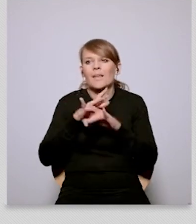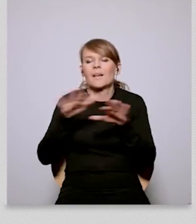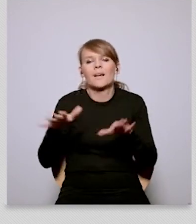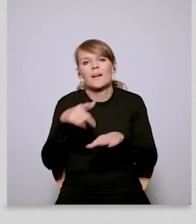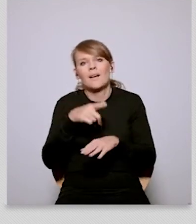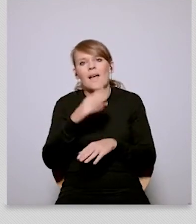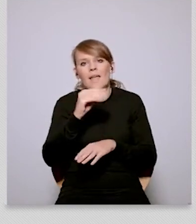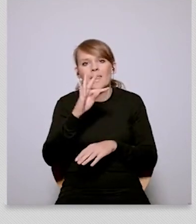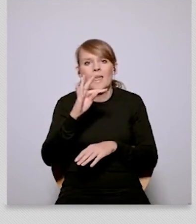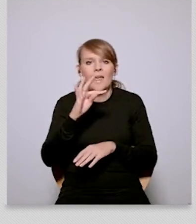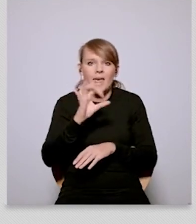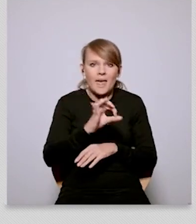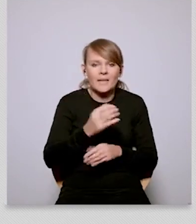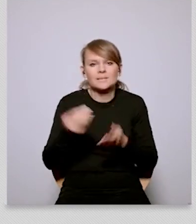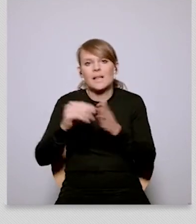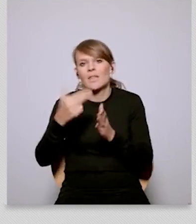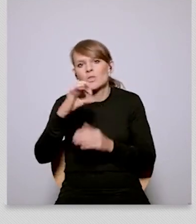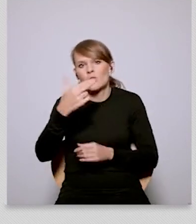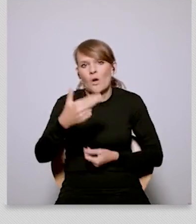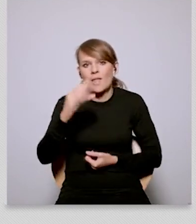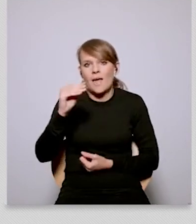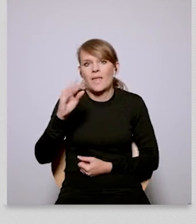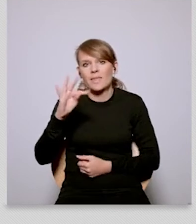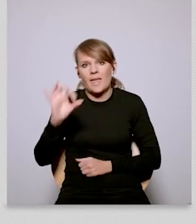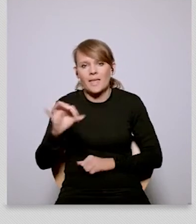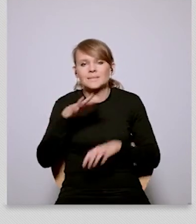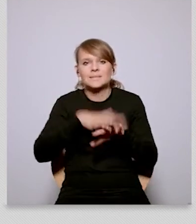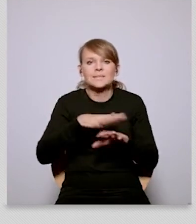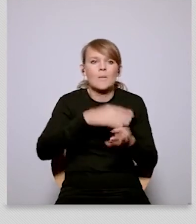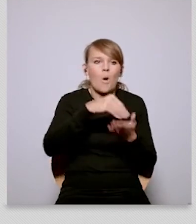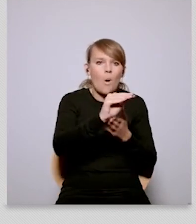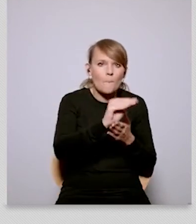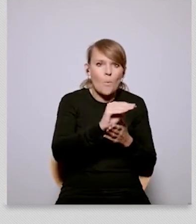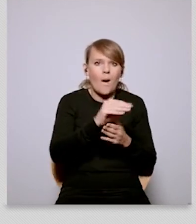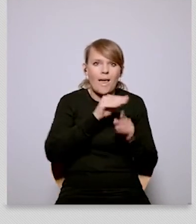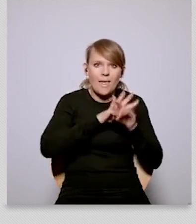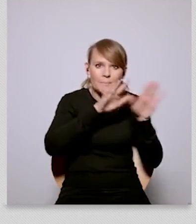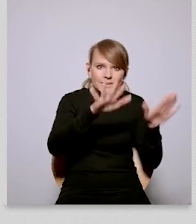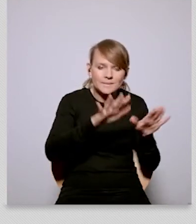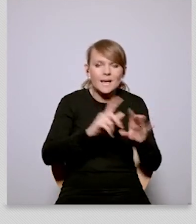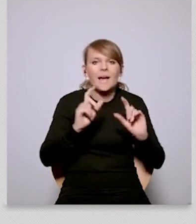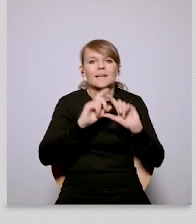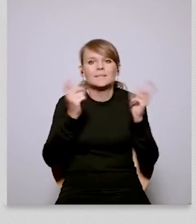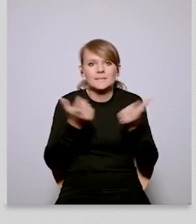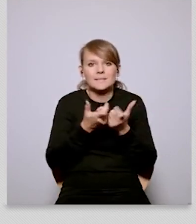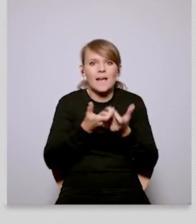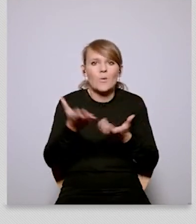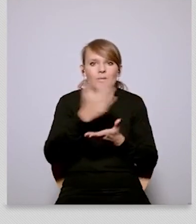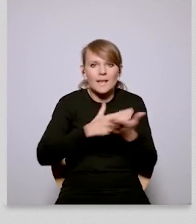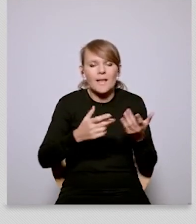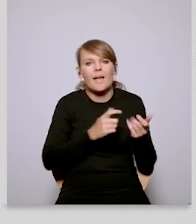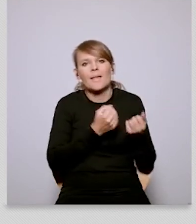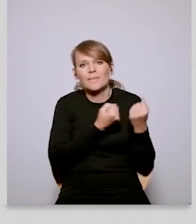tak zwany non-ETS czyli systemu opłat za emisję na cały sektor transportu i